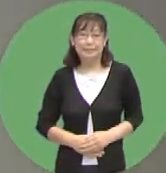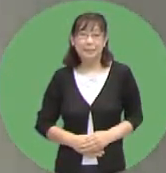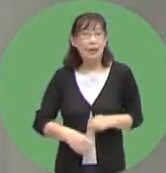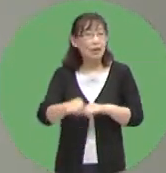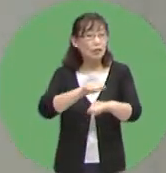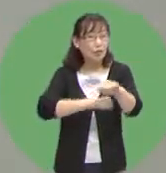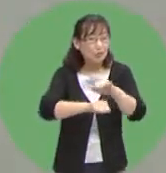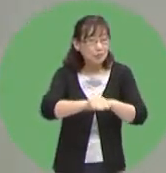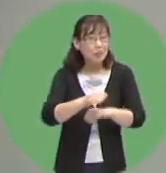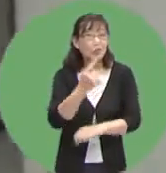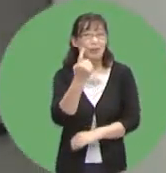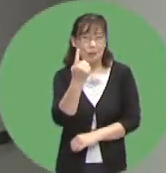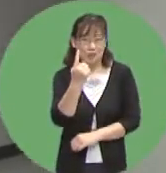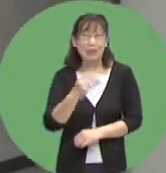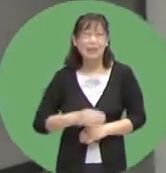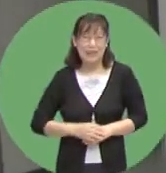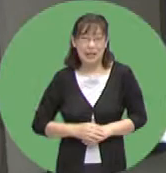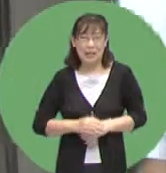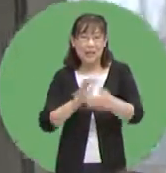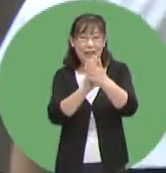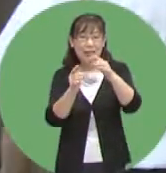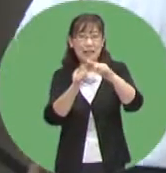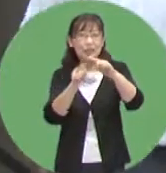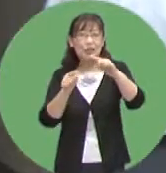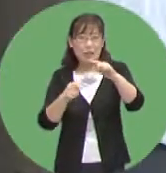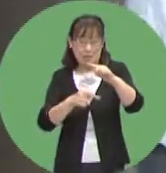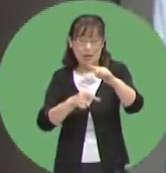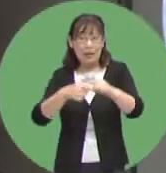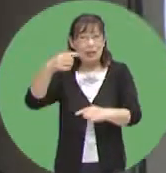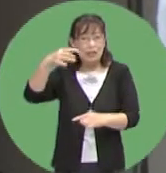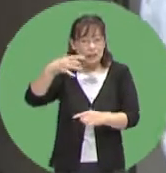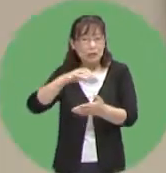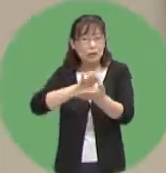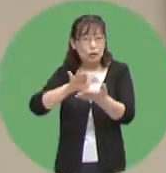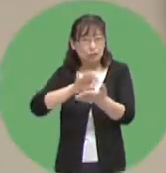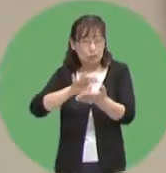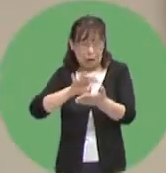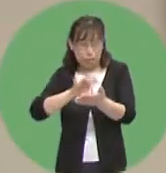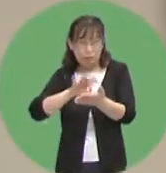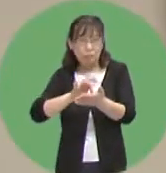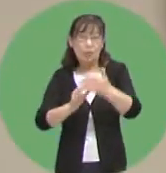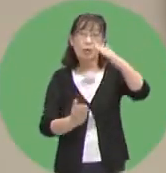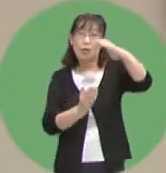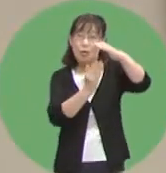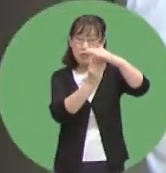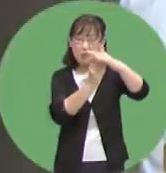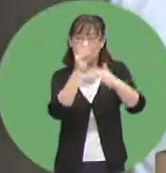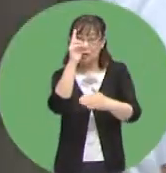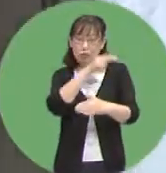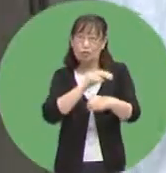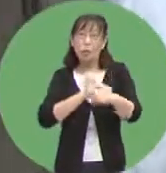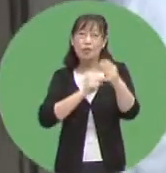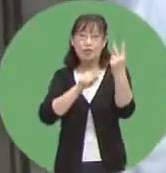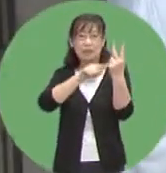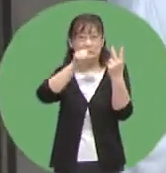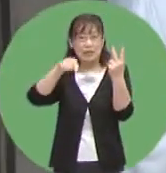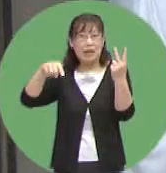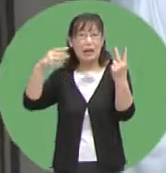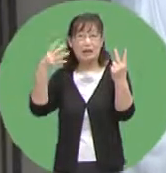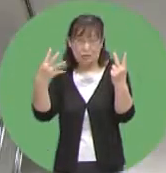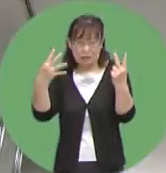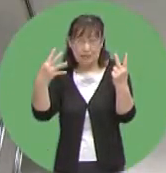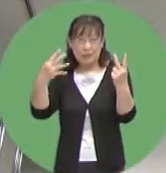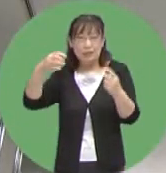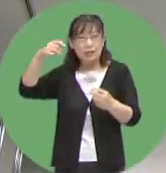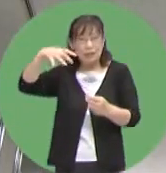取り組みの一つとして、県庁では電力需要がピークを迎える14時から16時を節電強化時